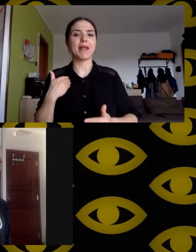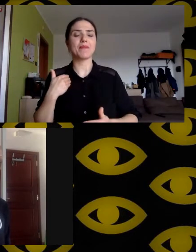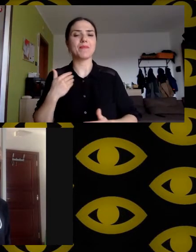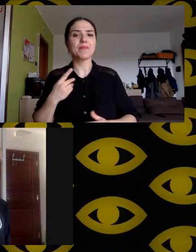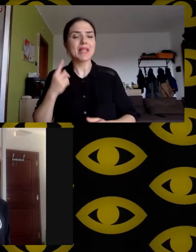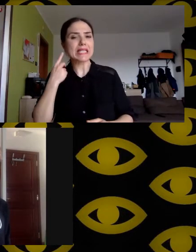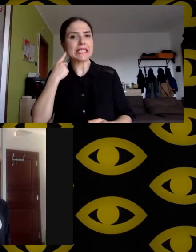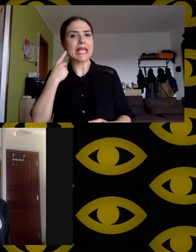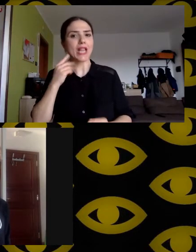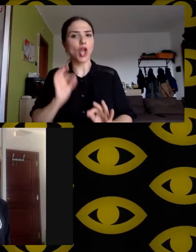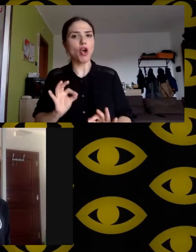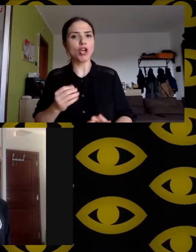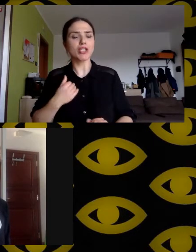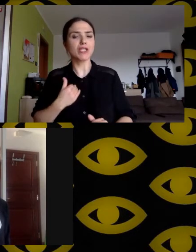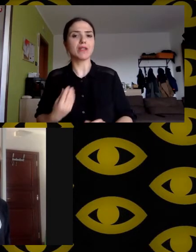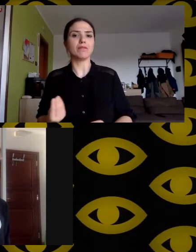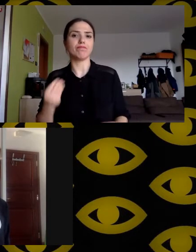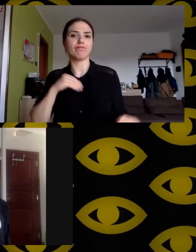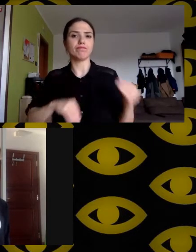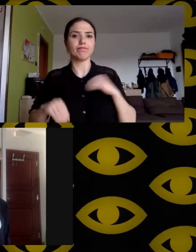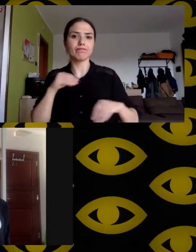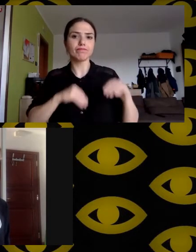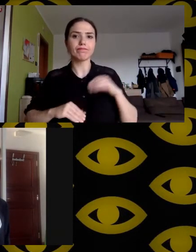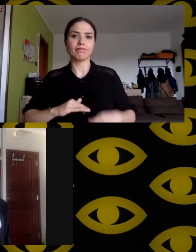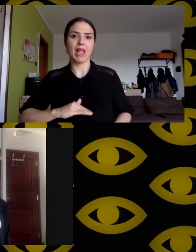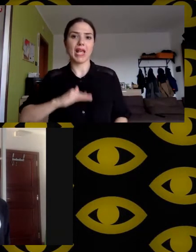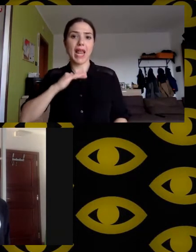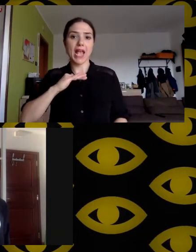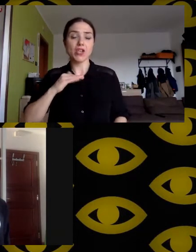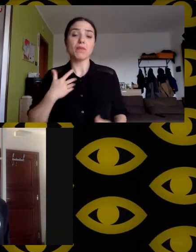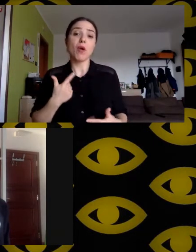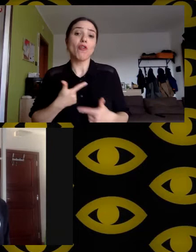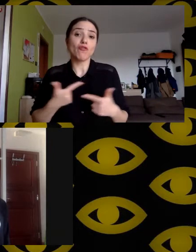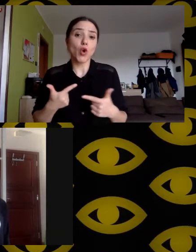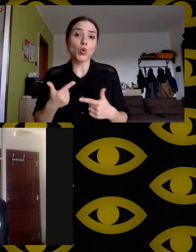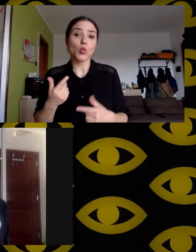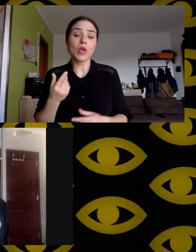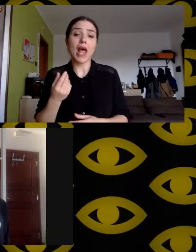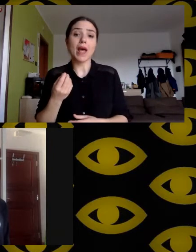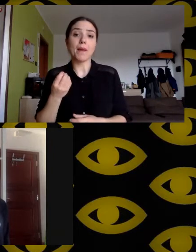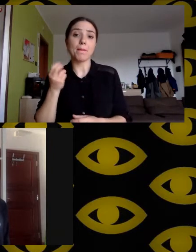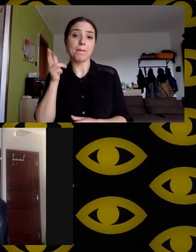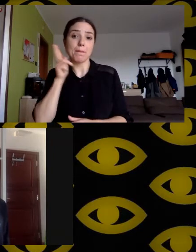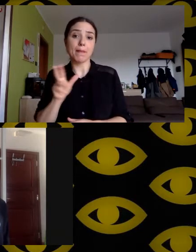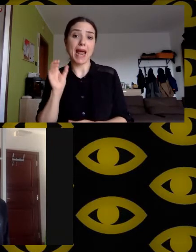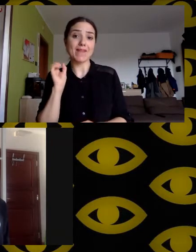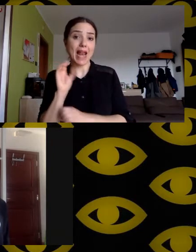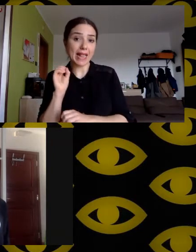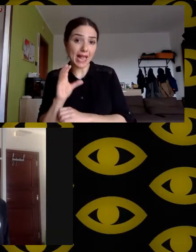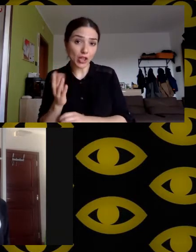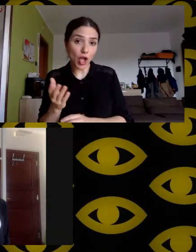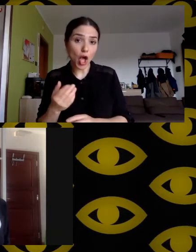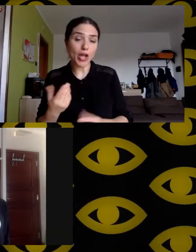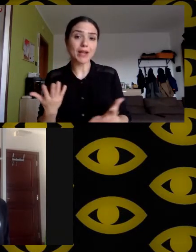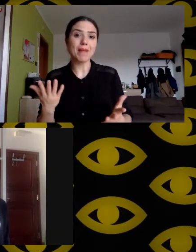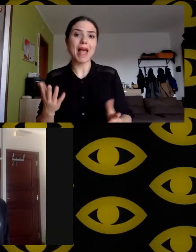questo. Chiaramente ho avuto la fortuna di avere dei buoni allenatori, e però tutto arriva, le medaglie le